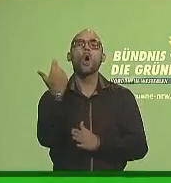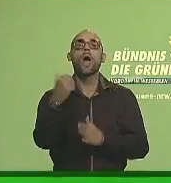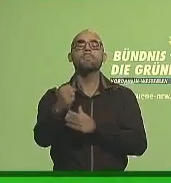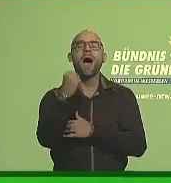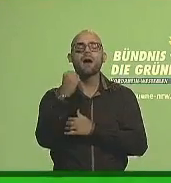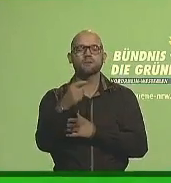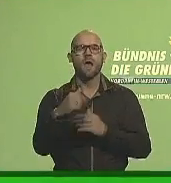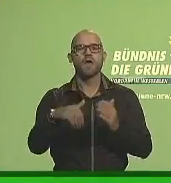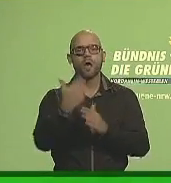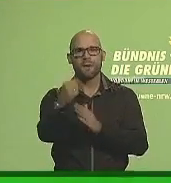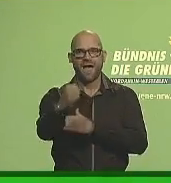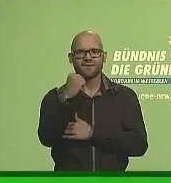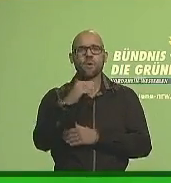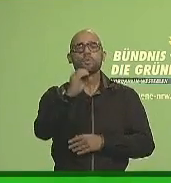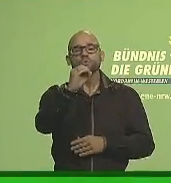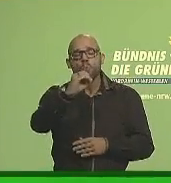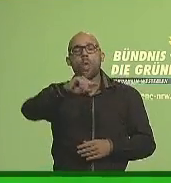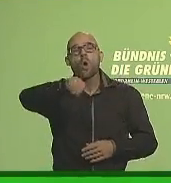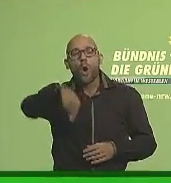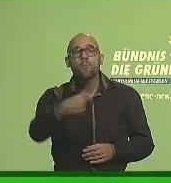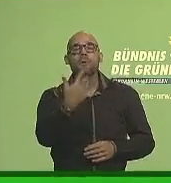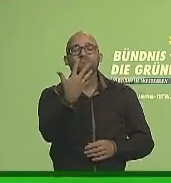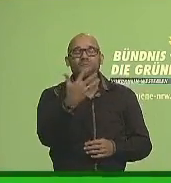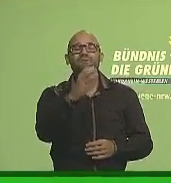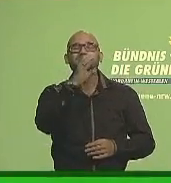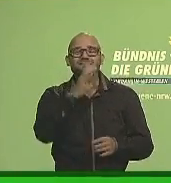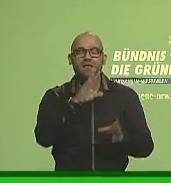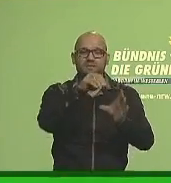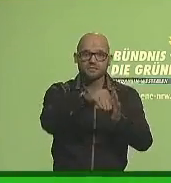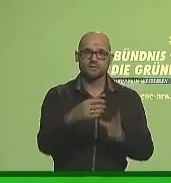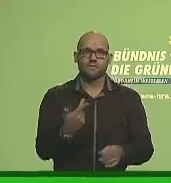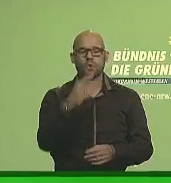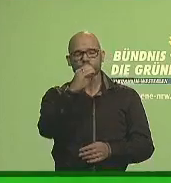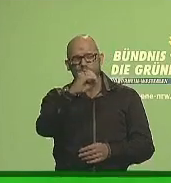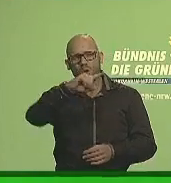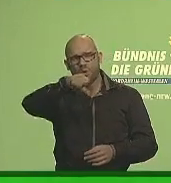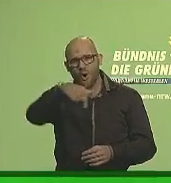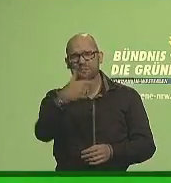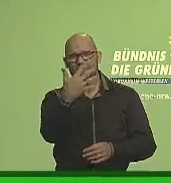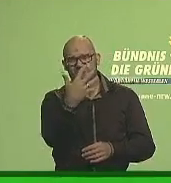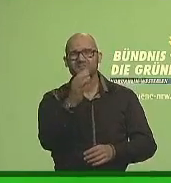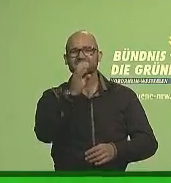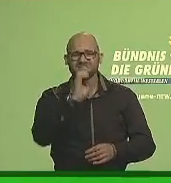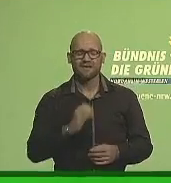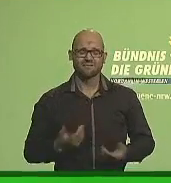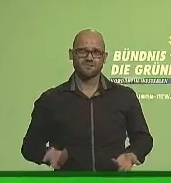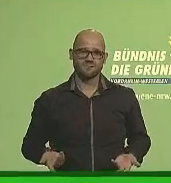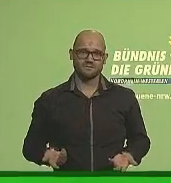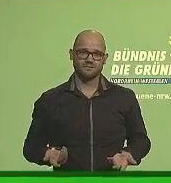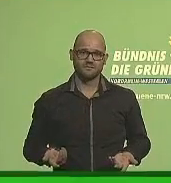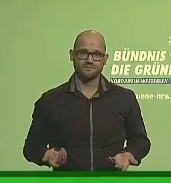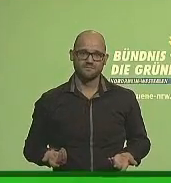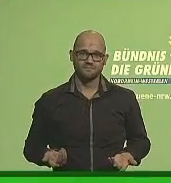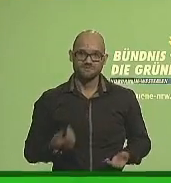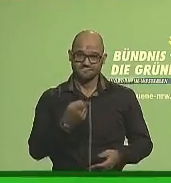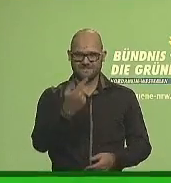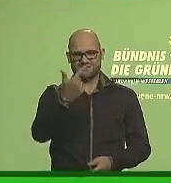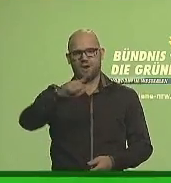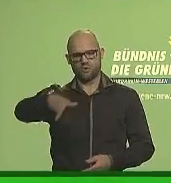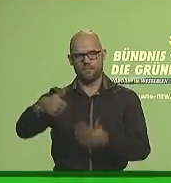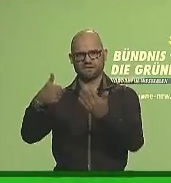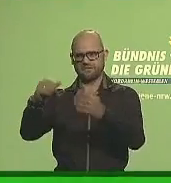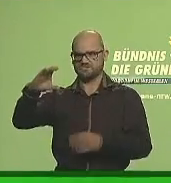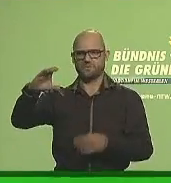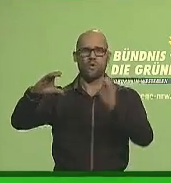0,5 Cent. Der Ausbau der Erneuerbaren beträgt im letzten Jahr 0,5 Cent. Und das sind keine 2,6 Cent,